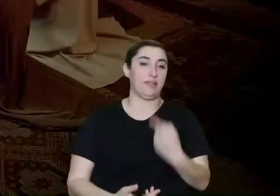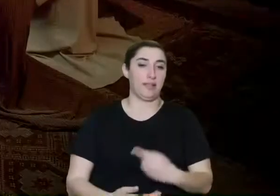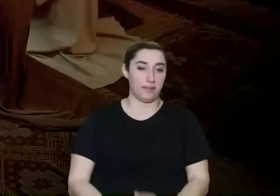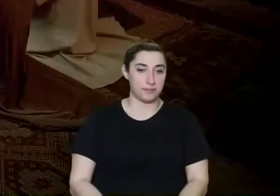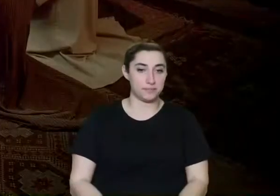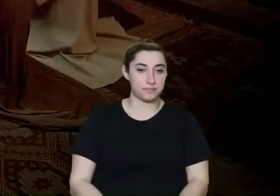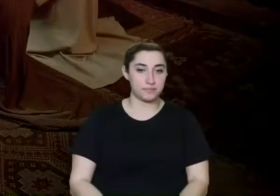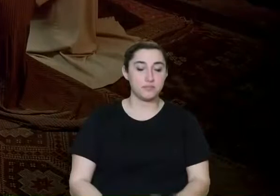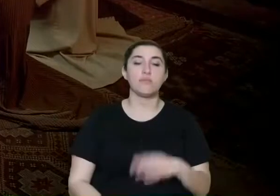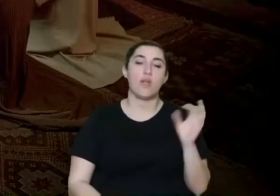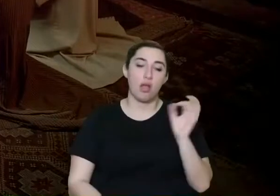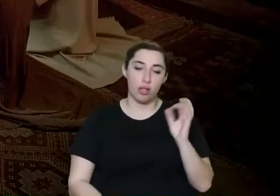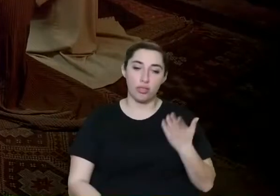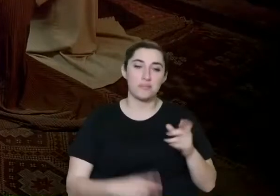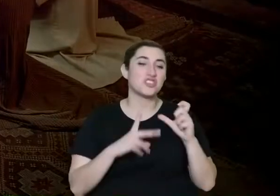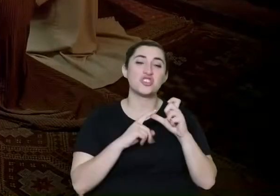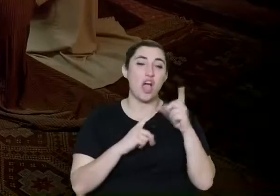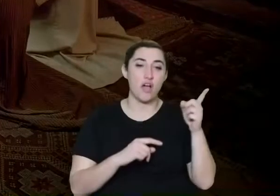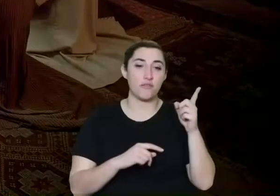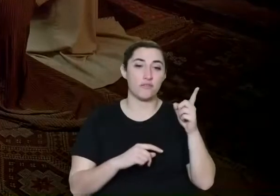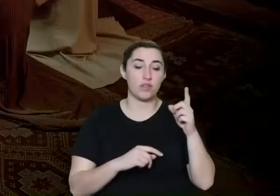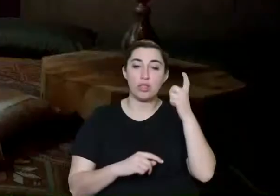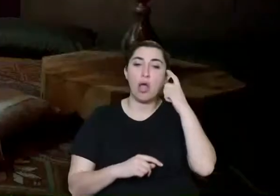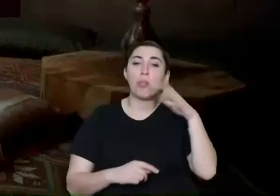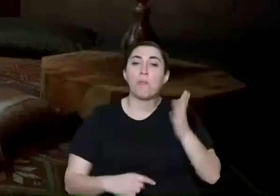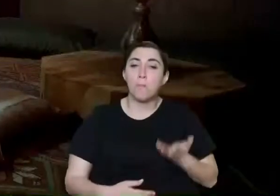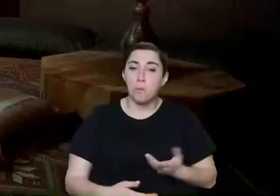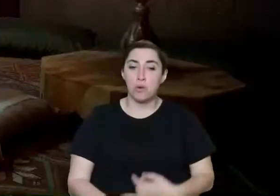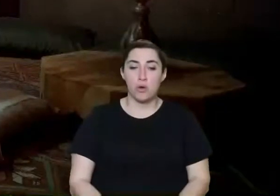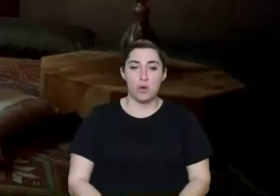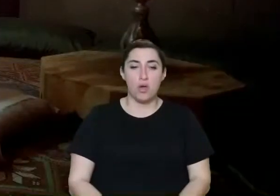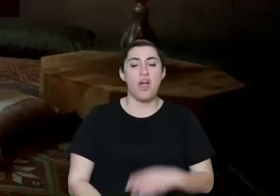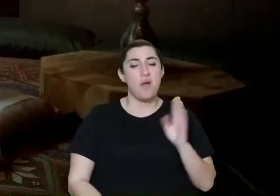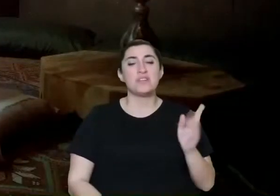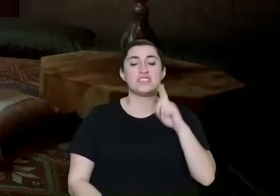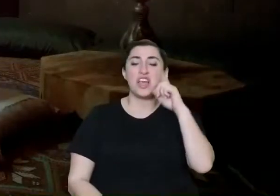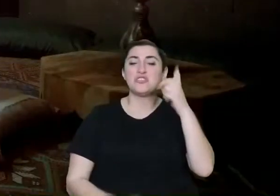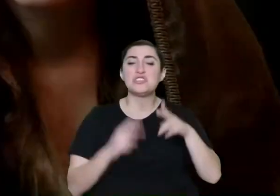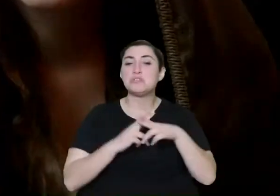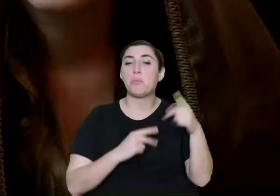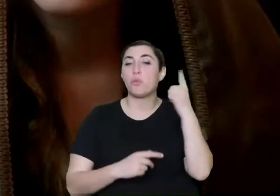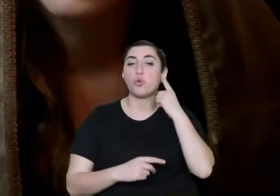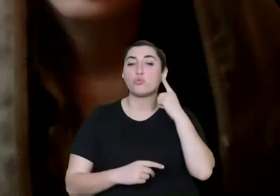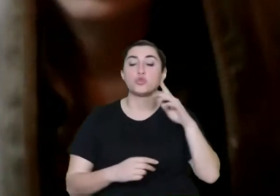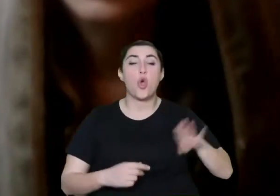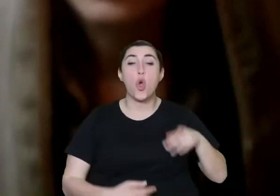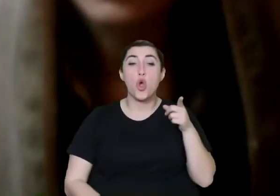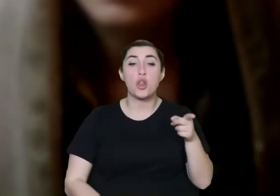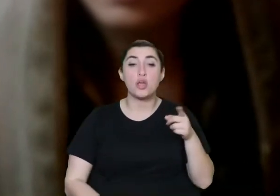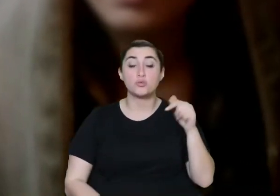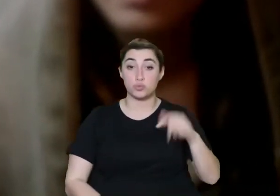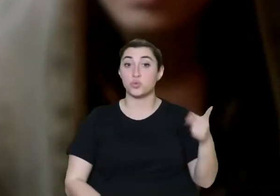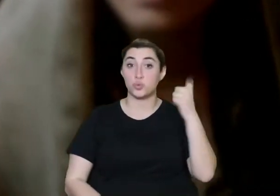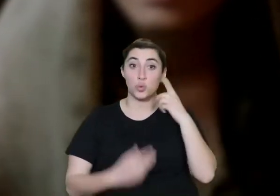Yunus kapıdan dinliyor. Tabii Şafii'yi de tanıdığı yok. Ancak adını duymuş. Öğrenci